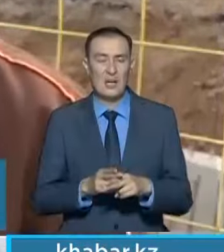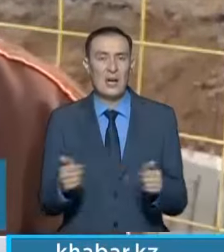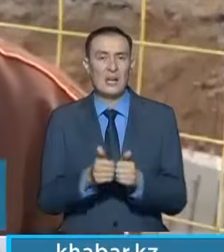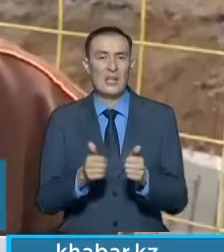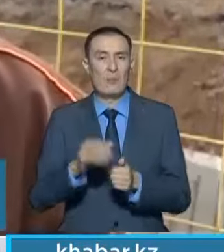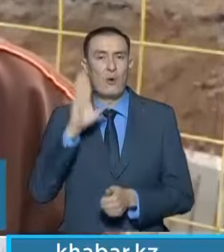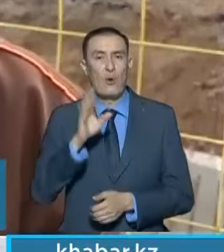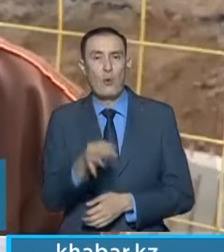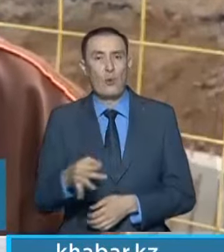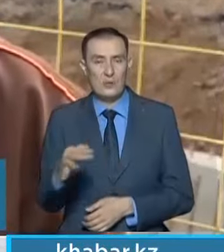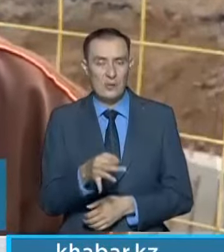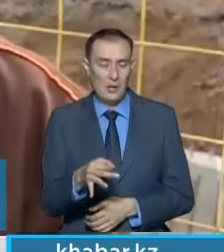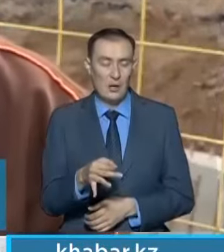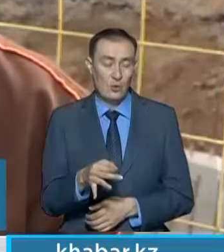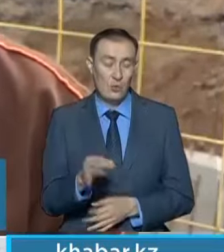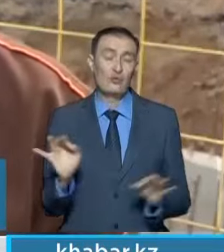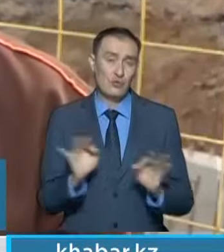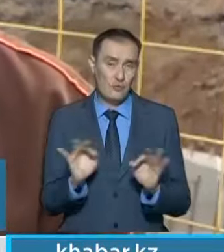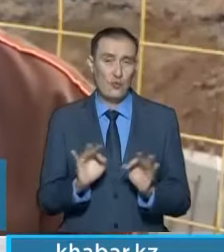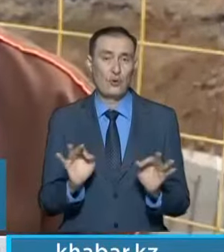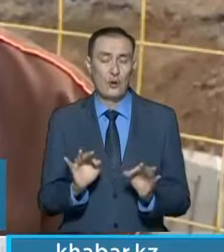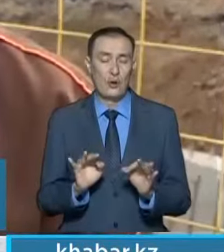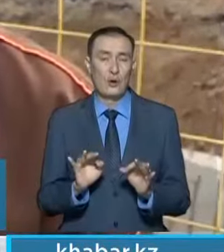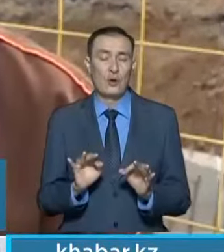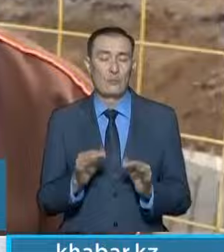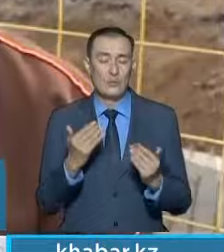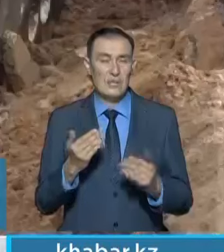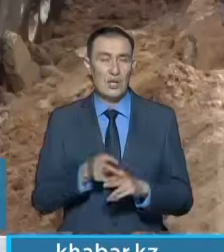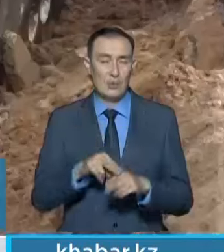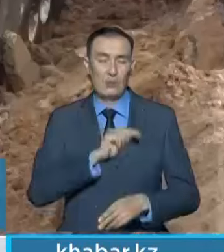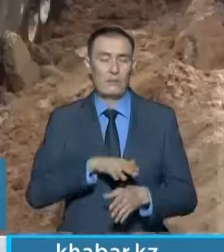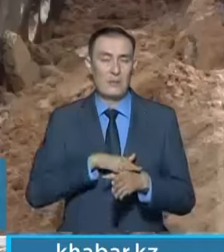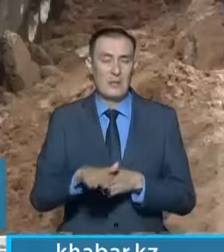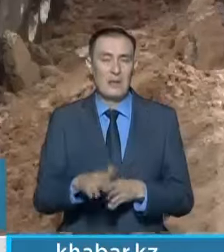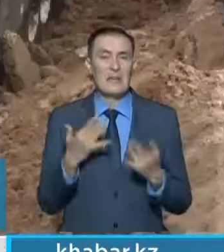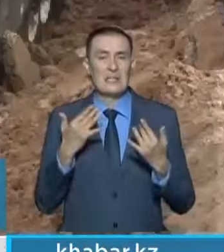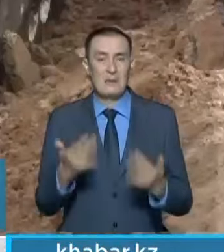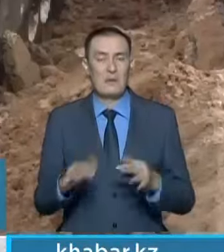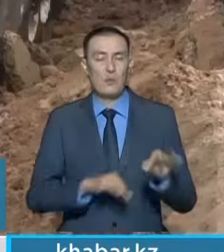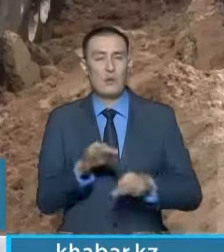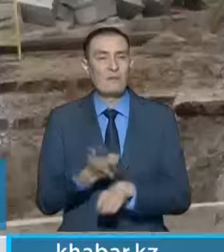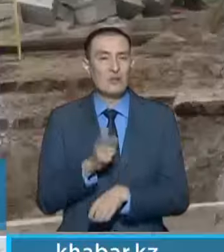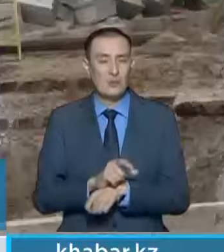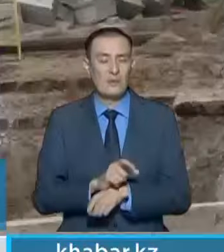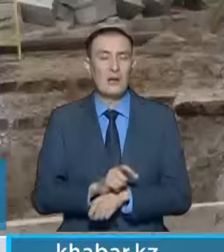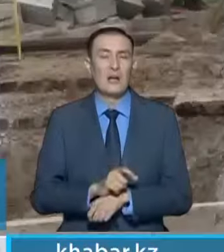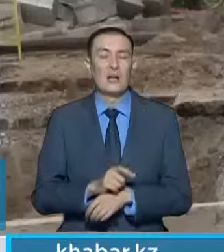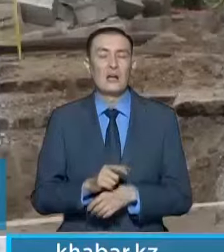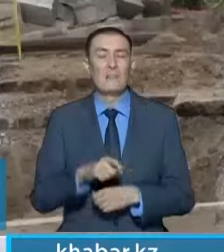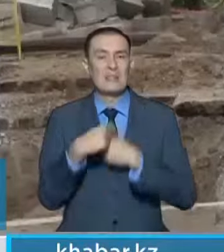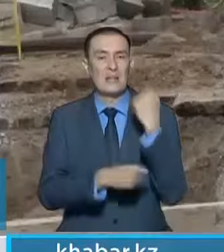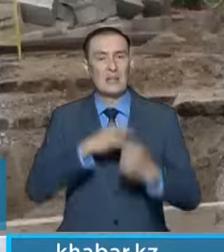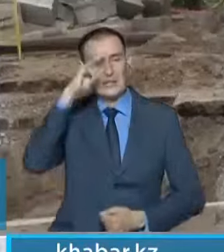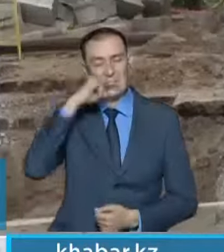озеро, грунтовые воды. Но ничего, водопонижением занимаемся. Требования к проектам особые. Казахстанское содержание здесь